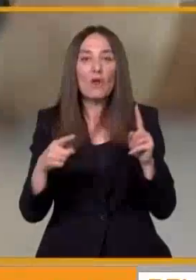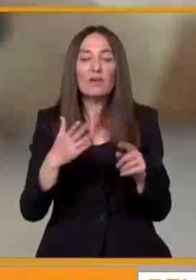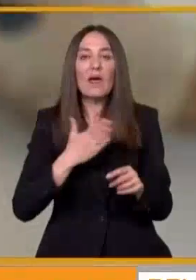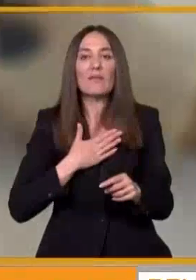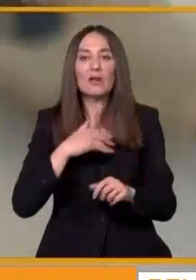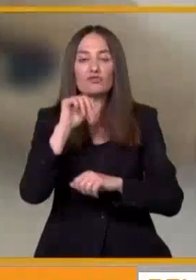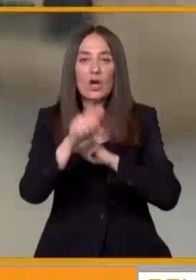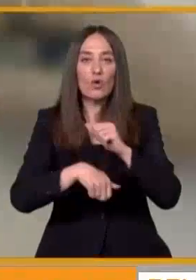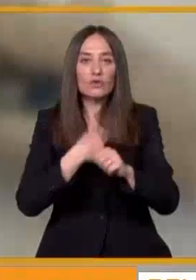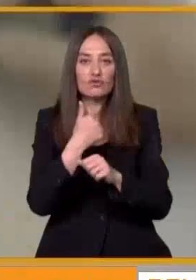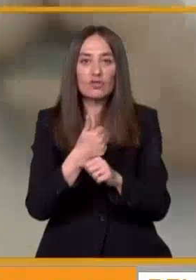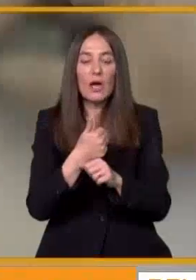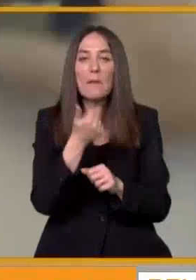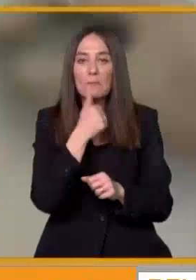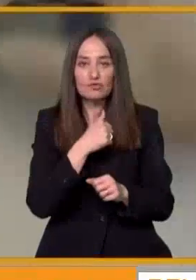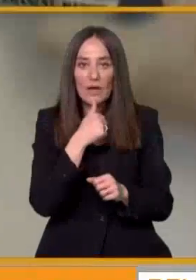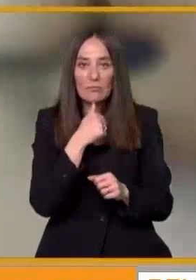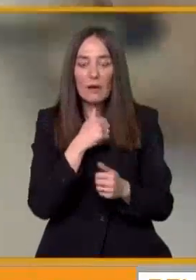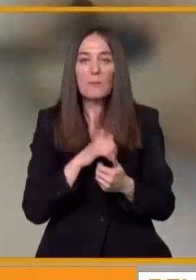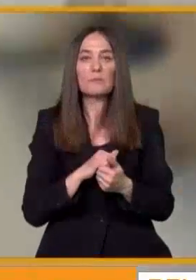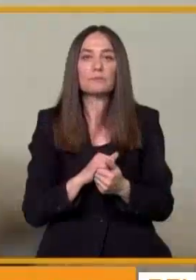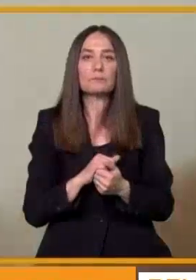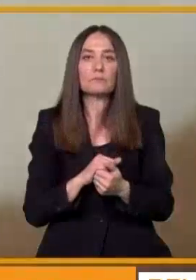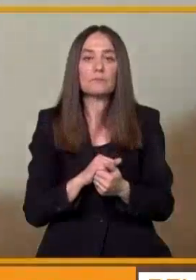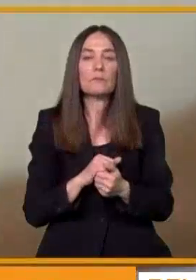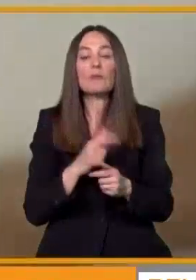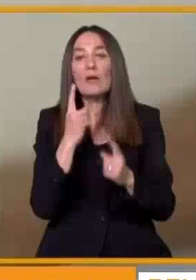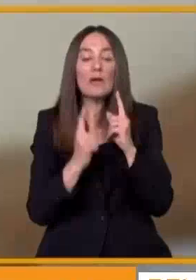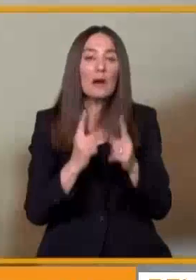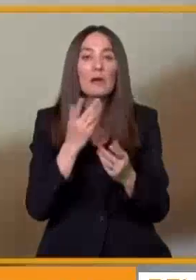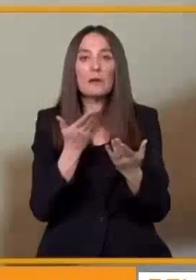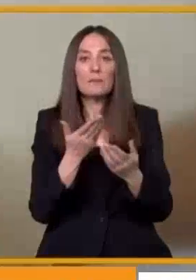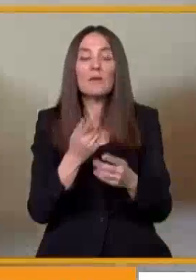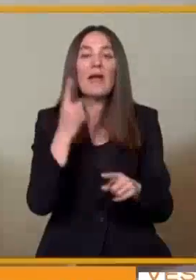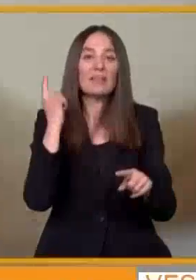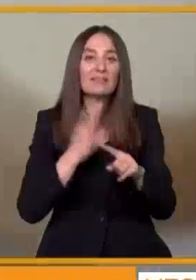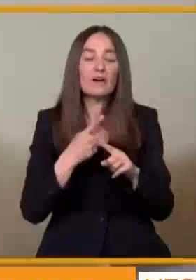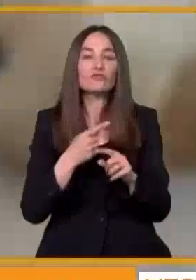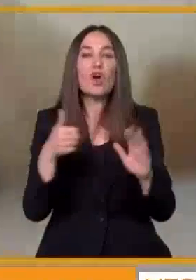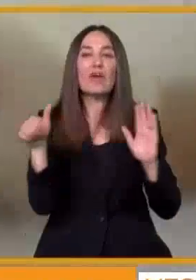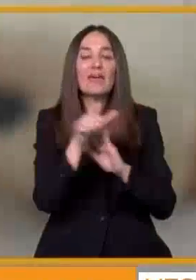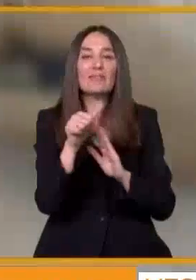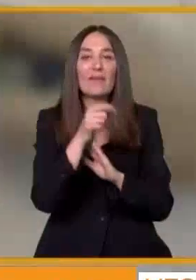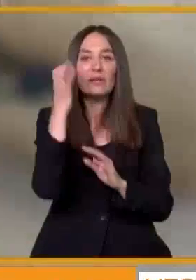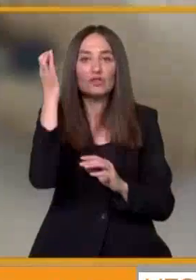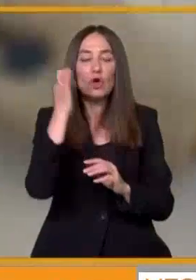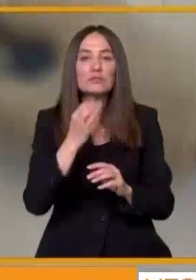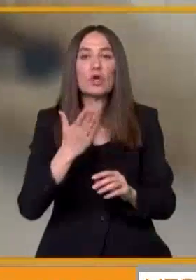našeg godišnjeg budžeta ili ti tačno 11%